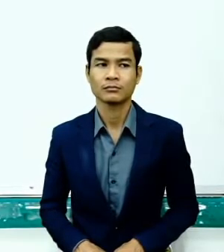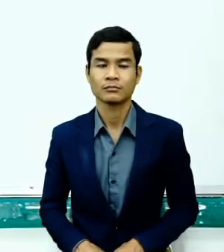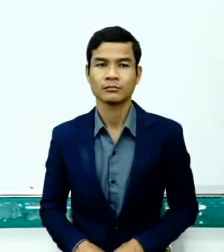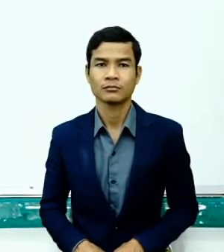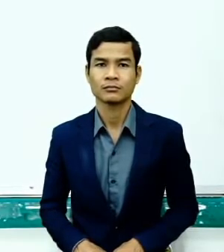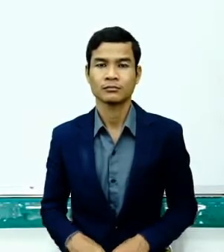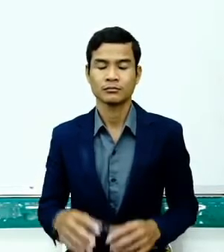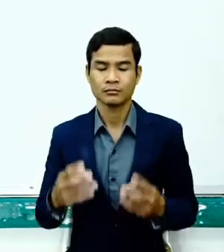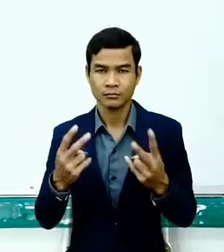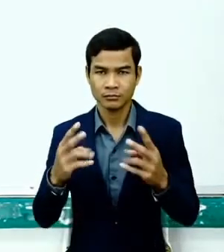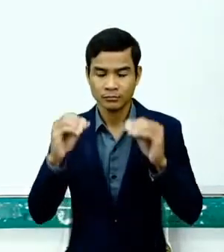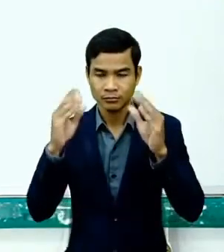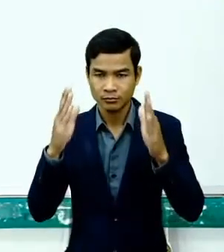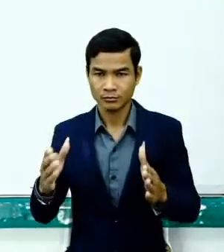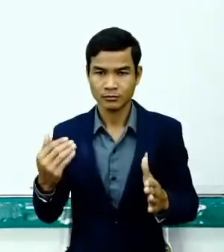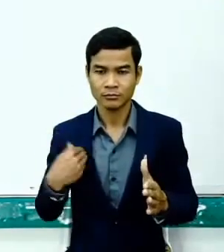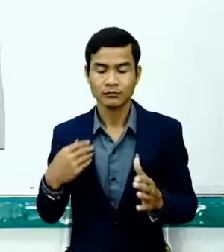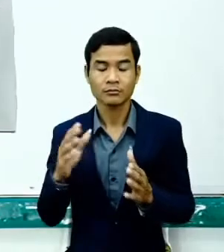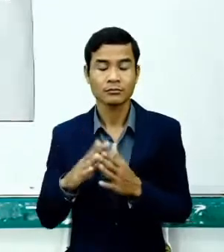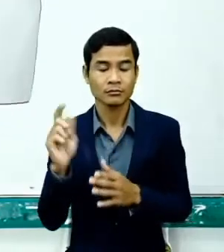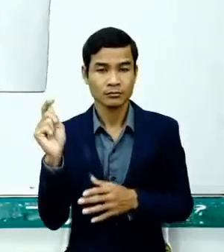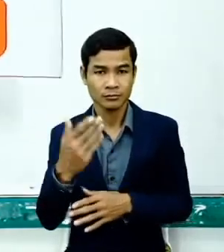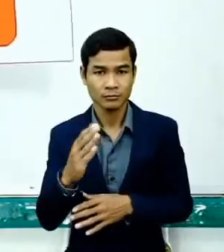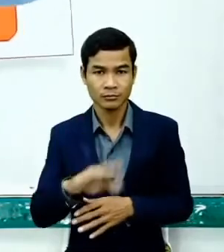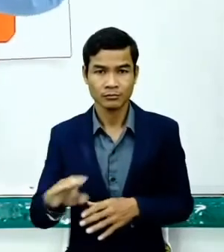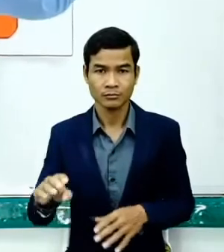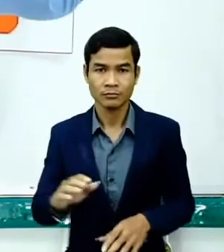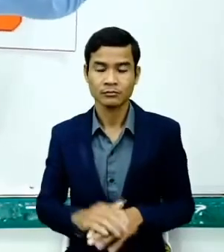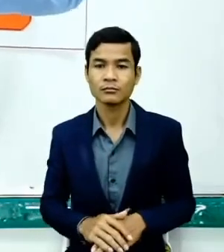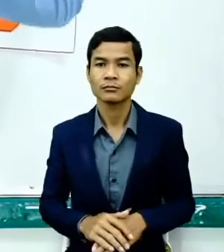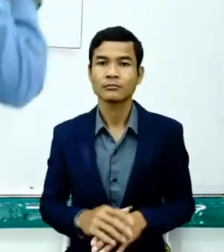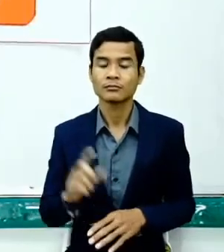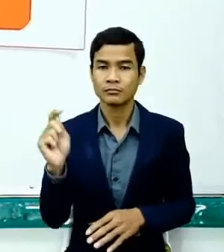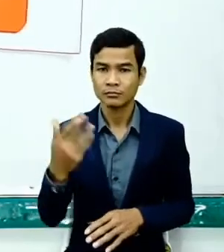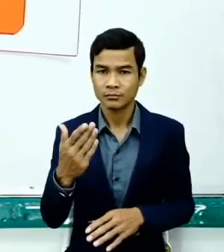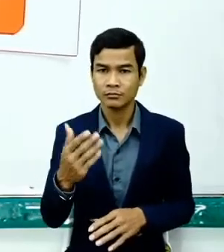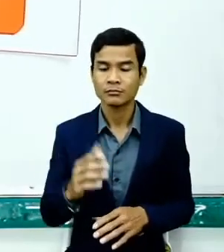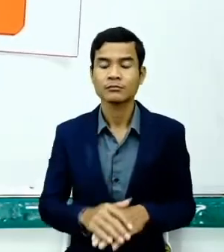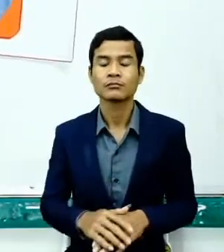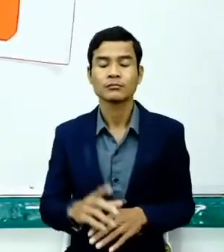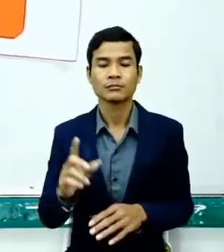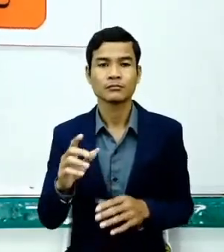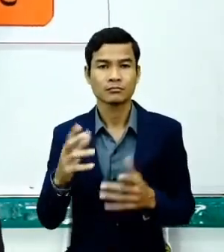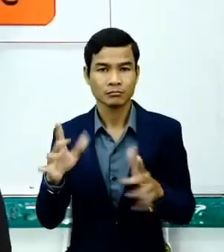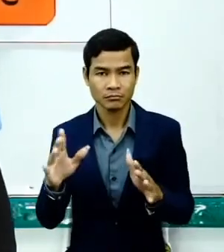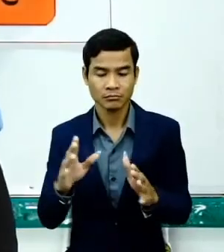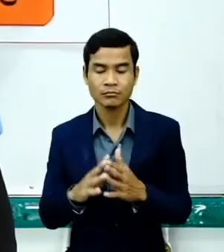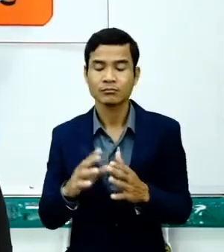ចាគឺអ្នកគ្រូមានតារាងរូបភាពហើយនឹងពាក្យ